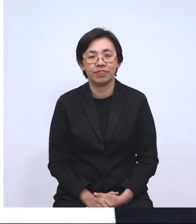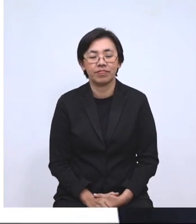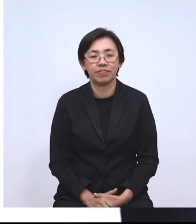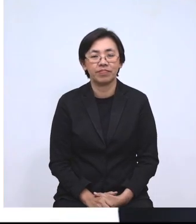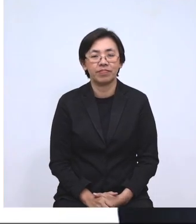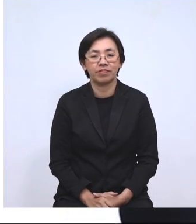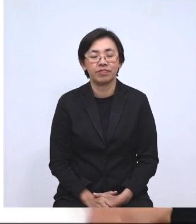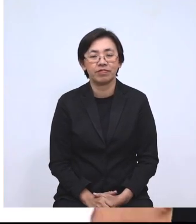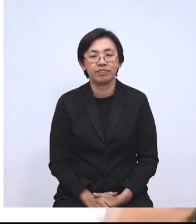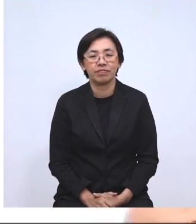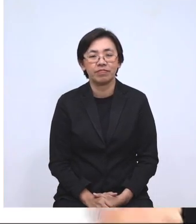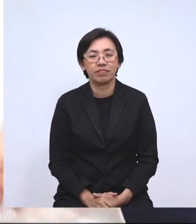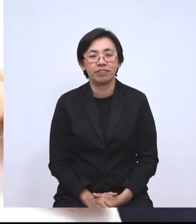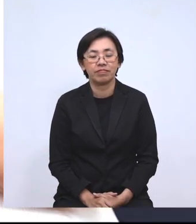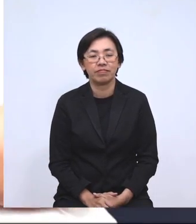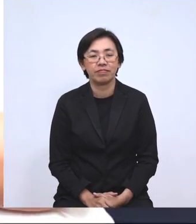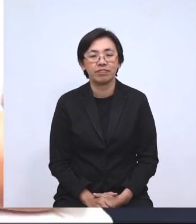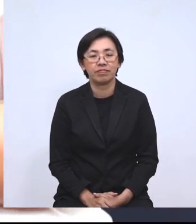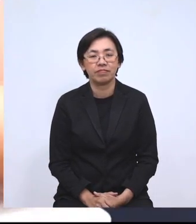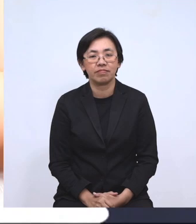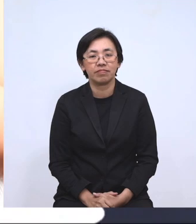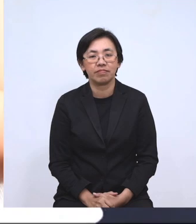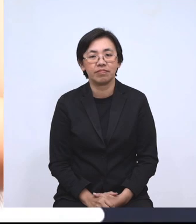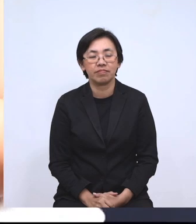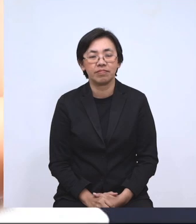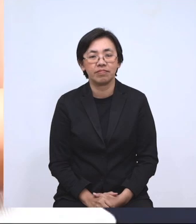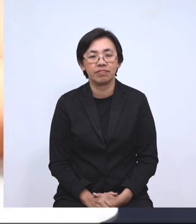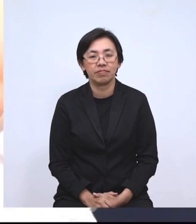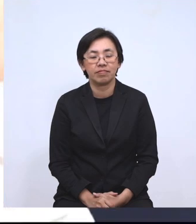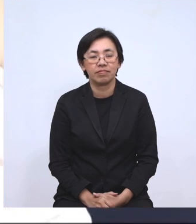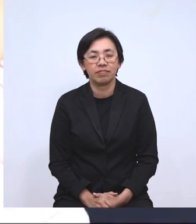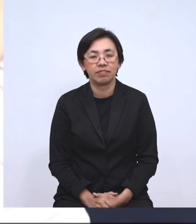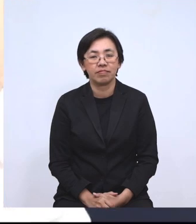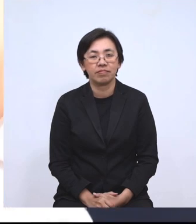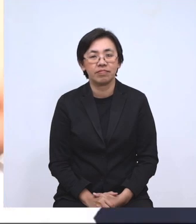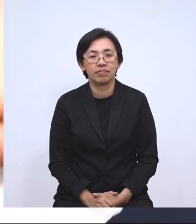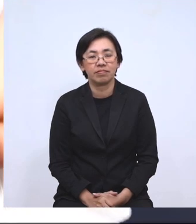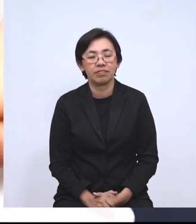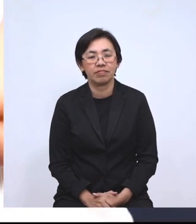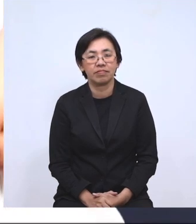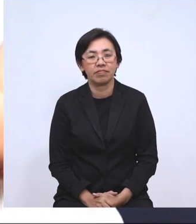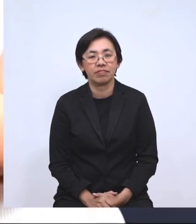การที่เราจะต้องการฝึกโอเคมั้ยคะโอเคค่ะครับผมฉะนั้นเนี่ยขั้นตอน